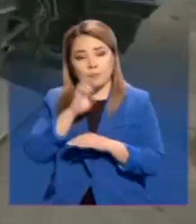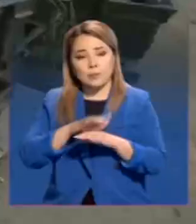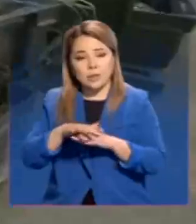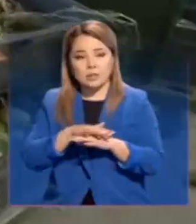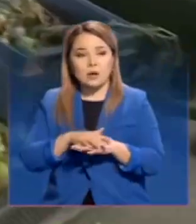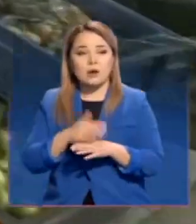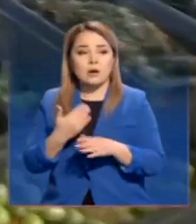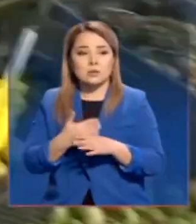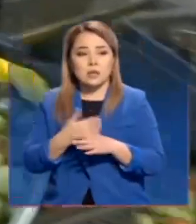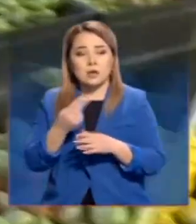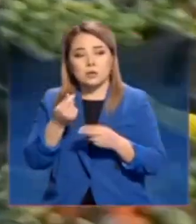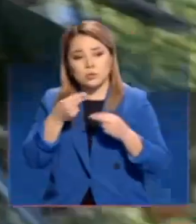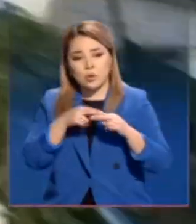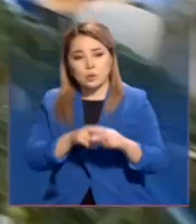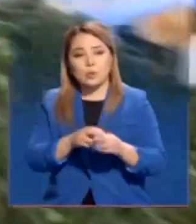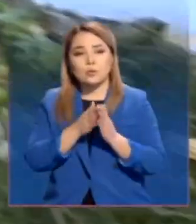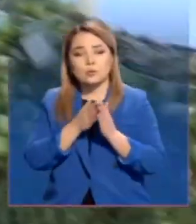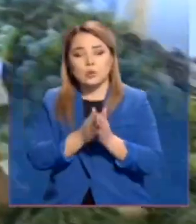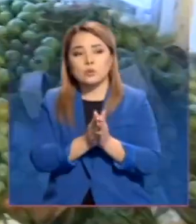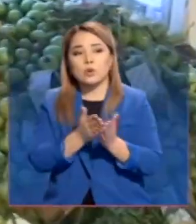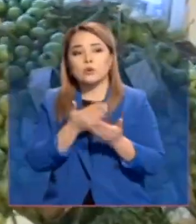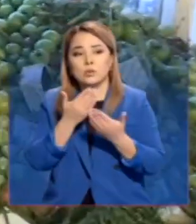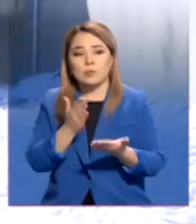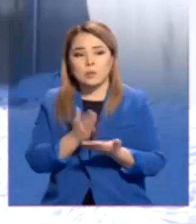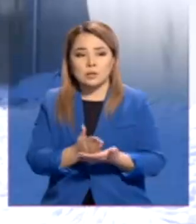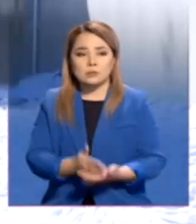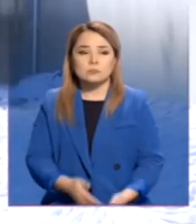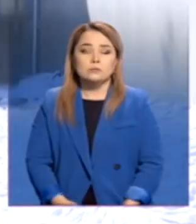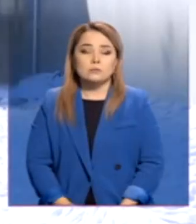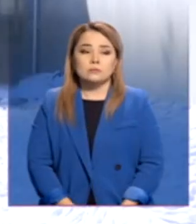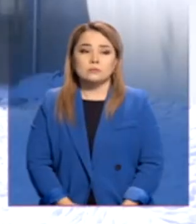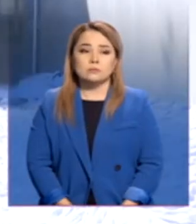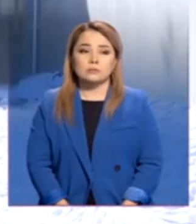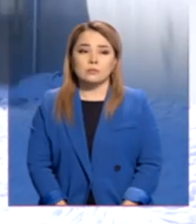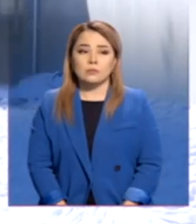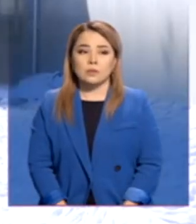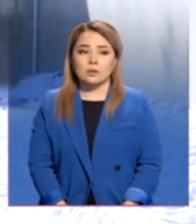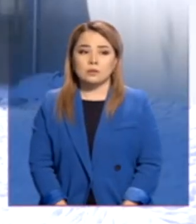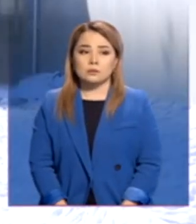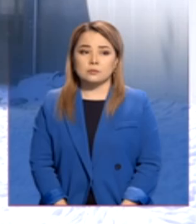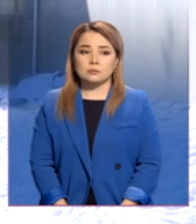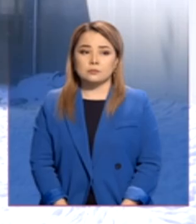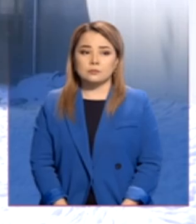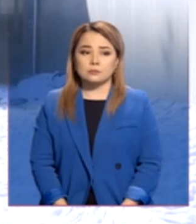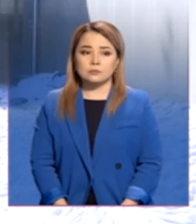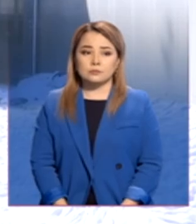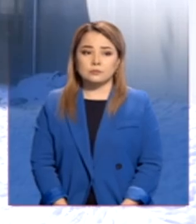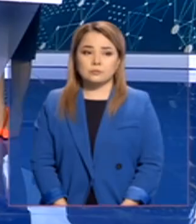мемлекеттен қаржылай көмек болса дейді. Айнұр Ақпаева, Еркін Оразбаев, Апта.